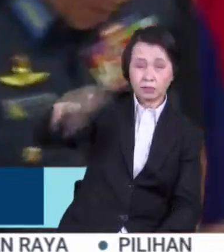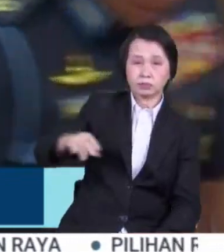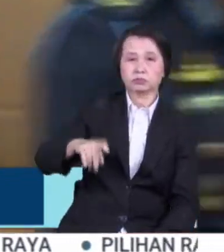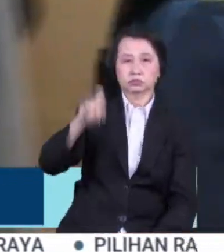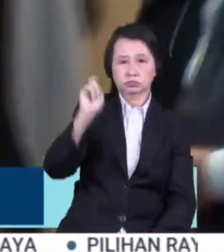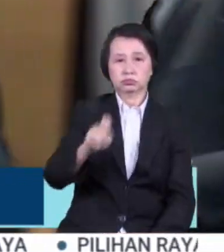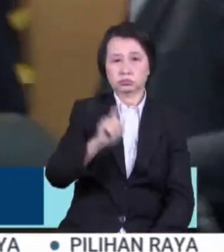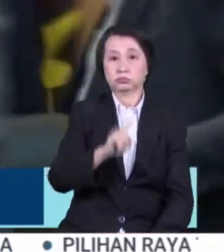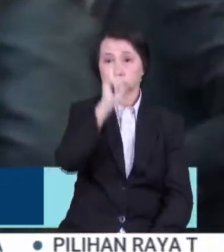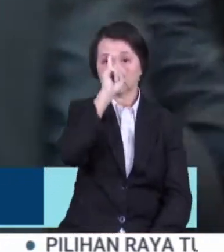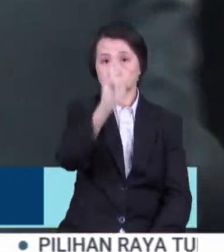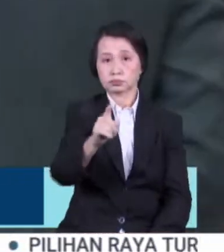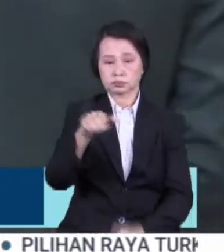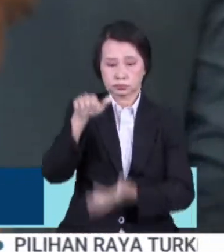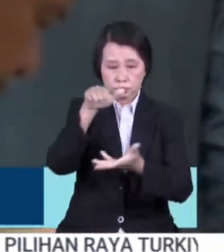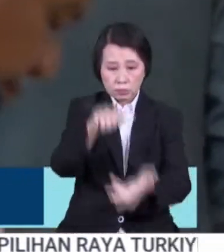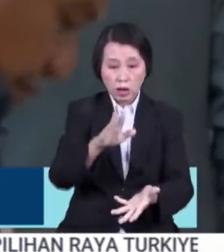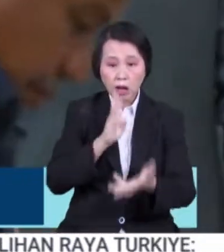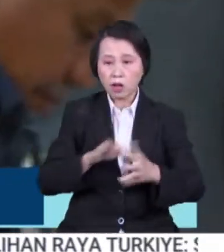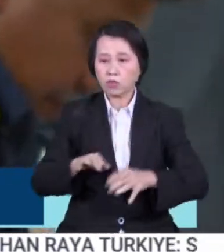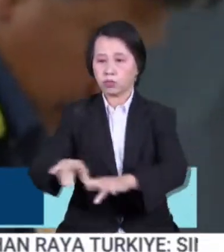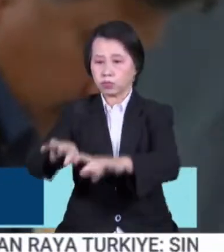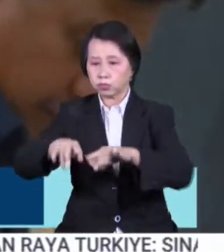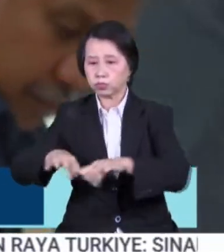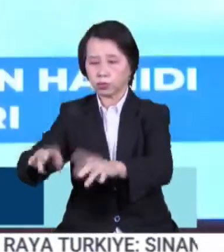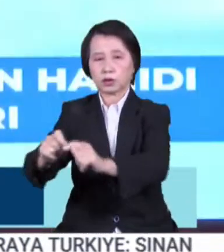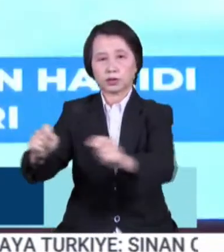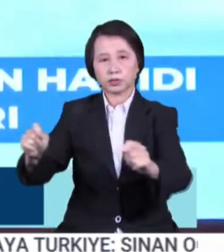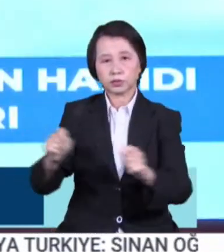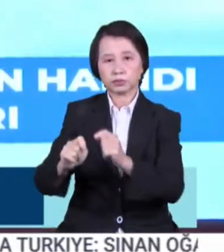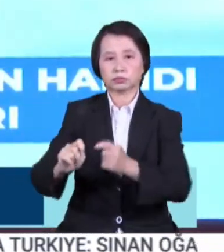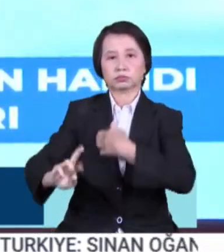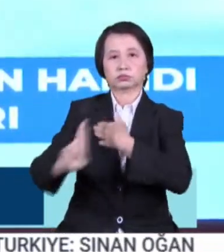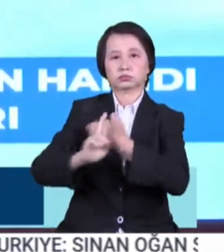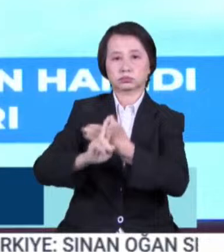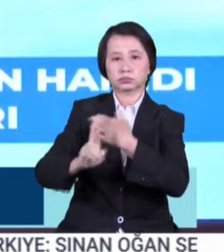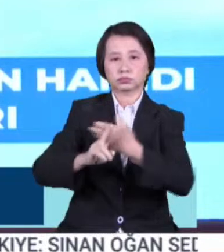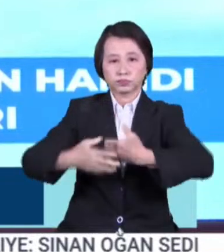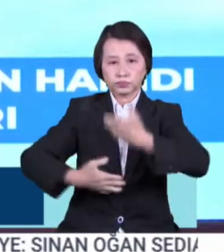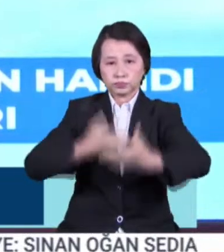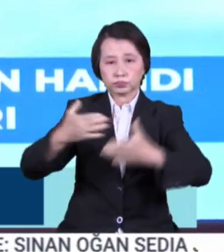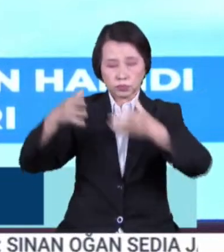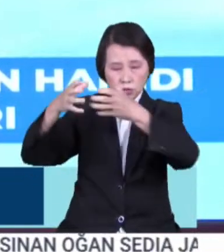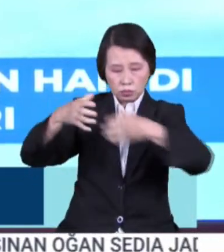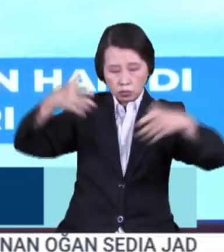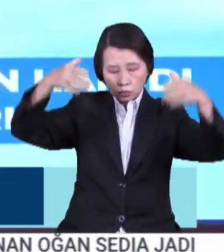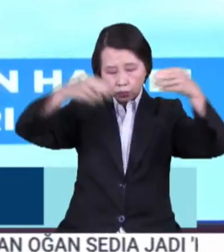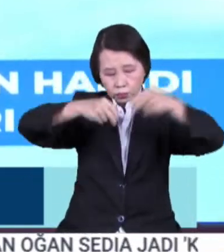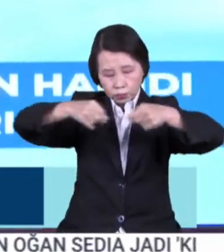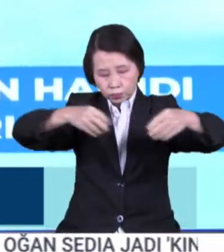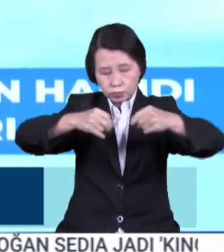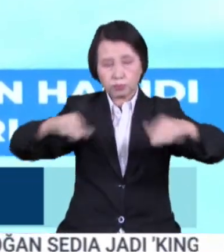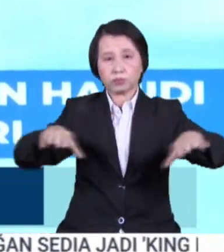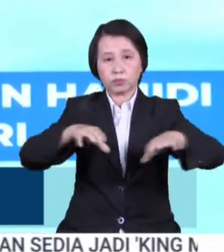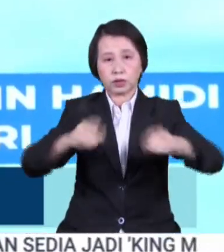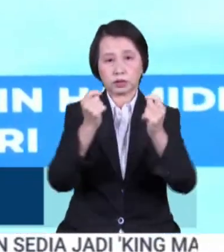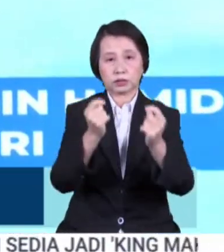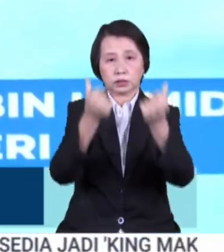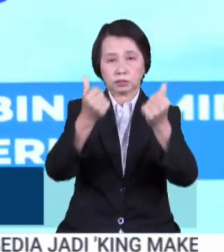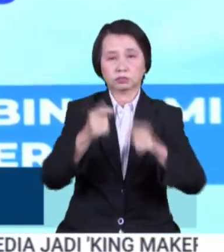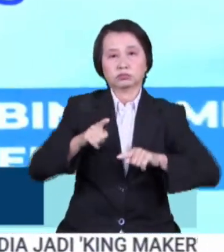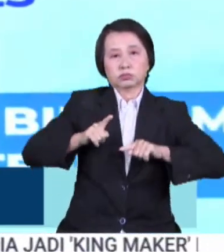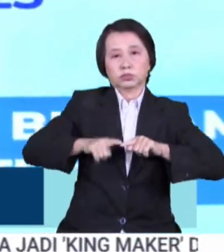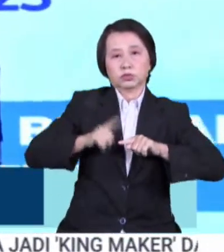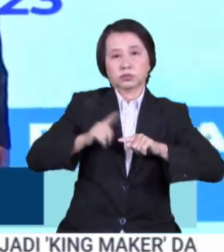itu bagi memastikan bekalan air berterusan di lokasi berisiko. Proses pembenihan akan dilakukan segera bagaimanapun